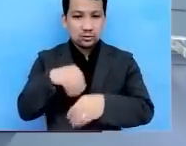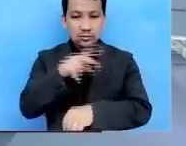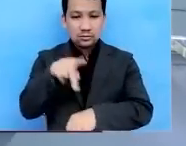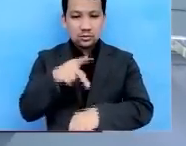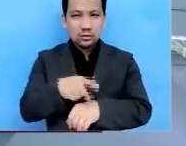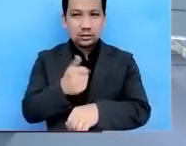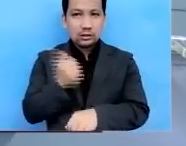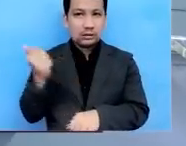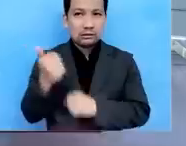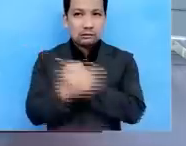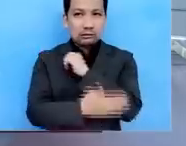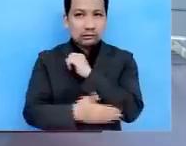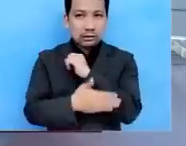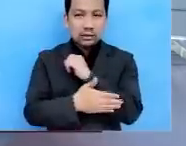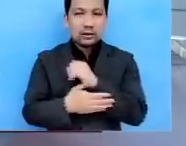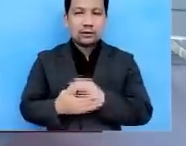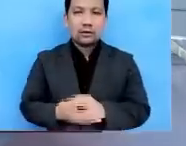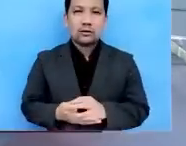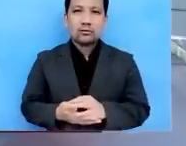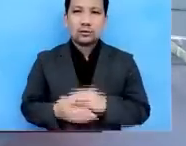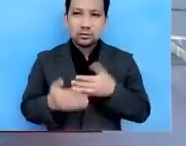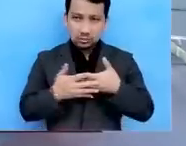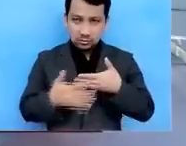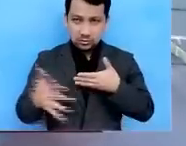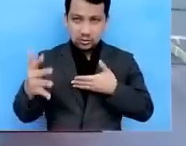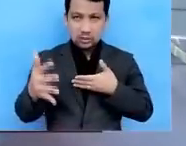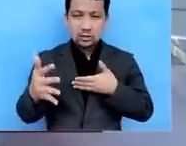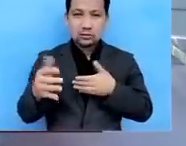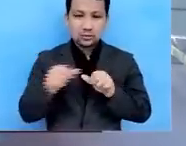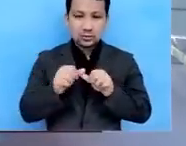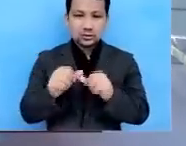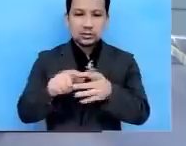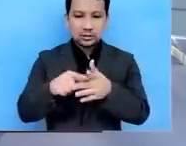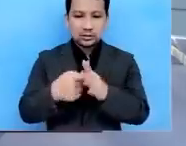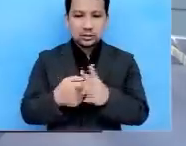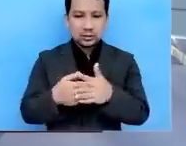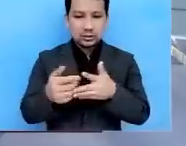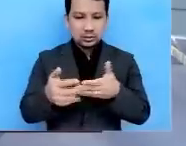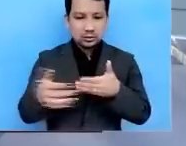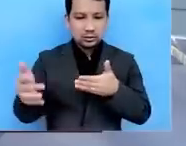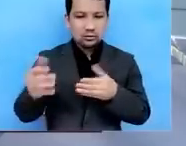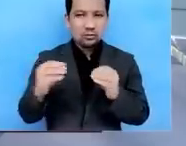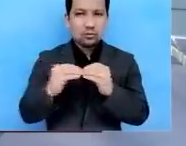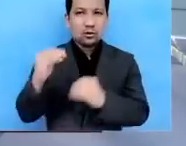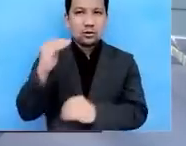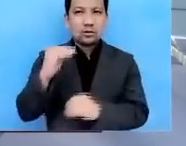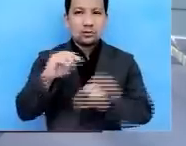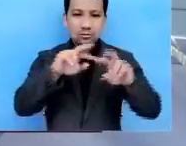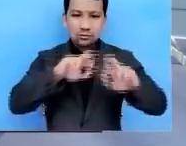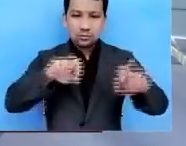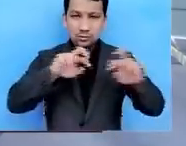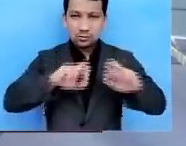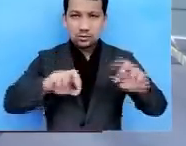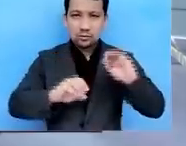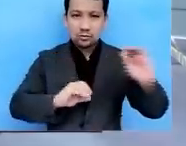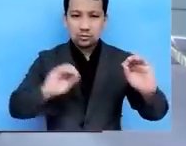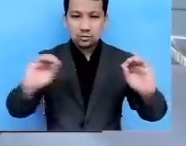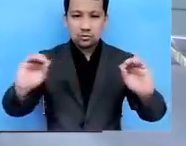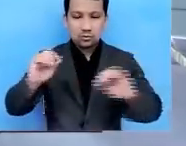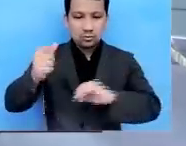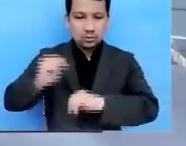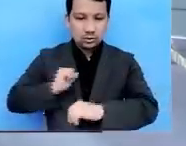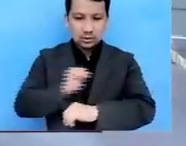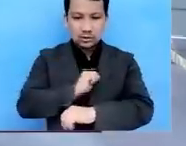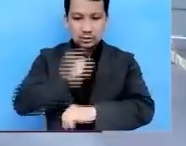bansa. Magmula noon, rumampa na po ang kontrobersya, lalo't nagsagawa ng kanya-kanyang hearing sa Senado